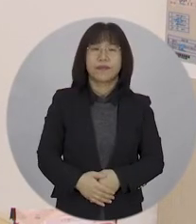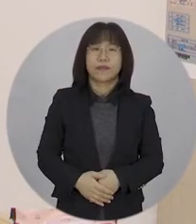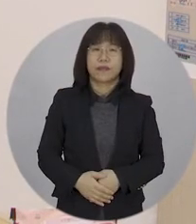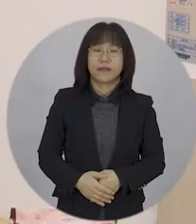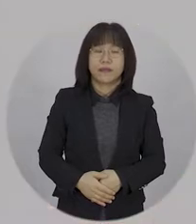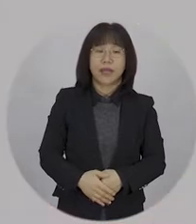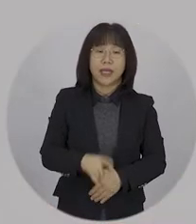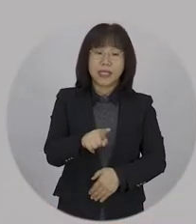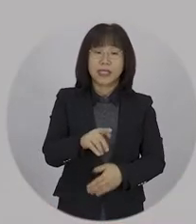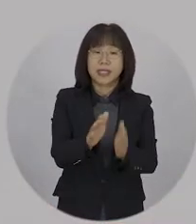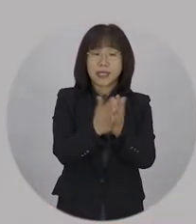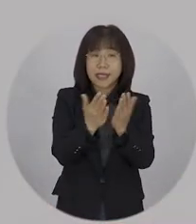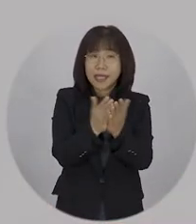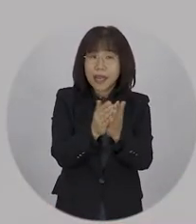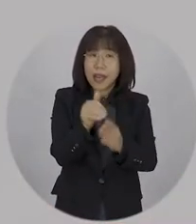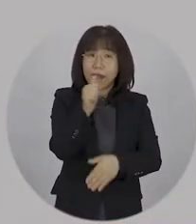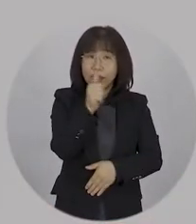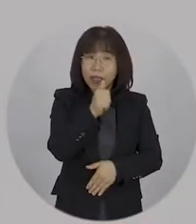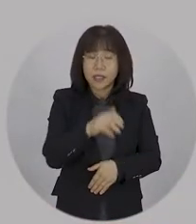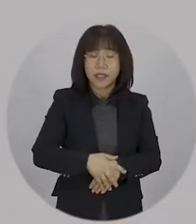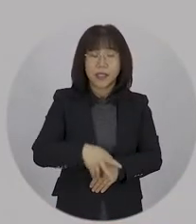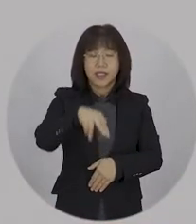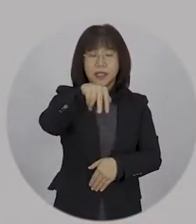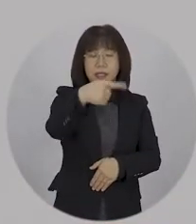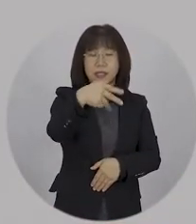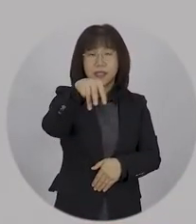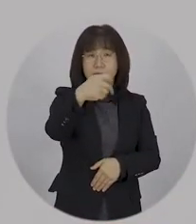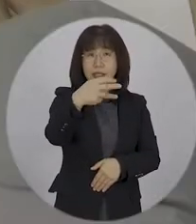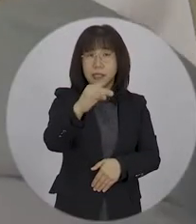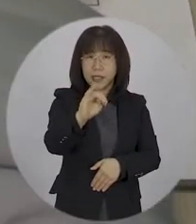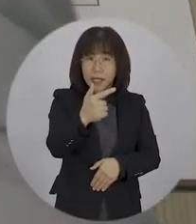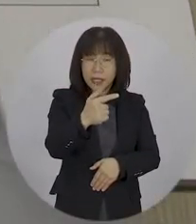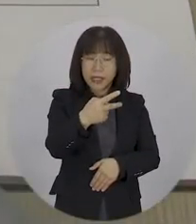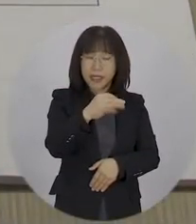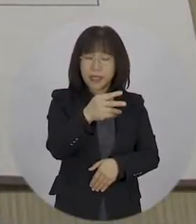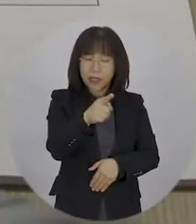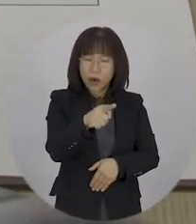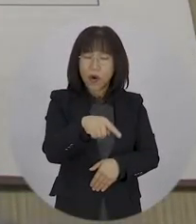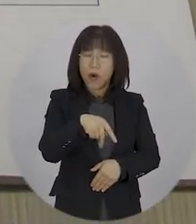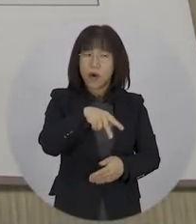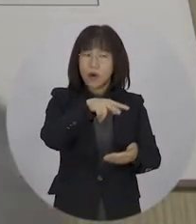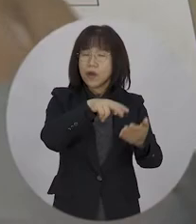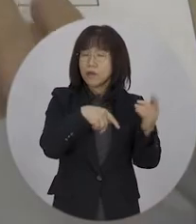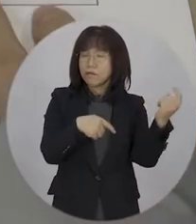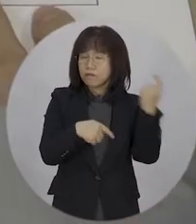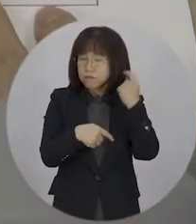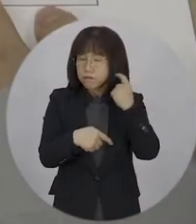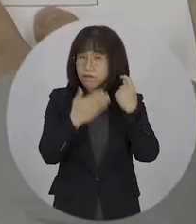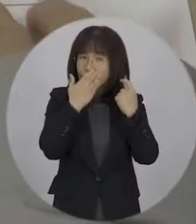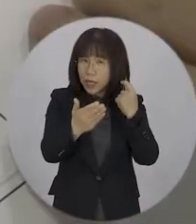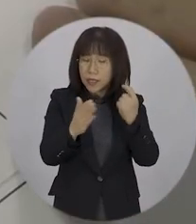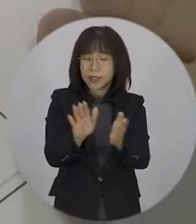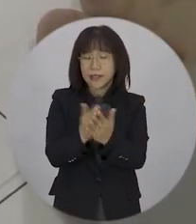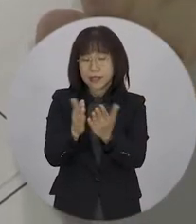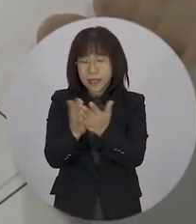기대됩니다. 한편 이번 매뉴얼은 스크린 리더로 읽을 수 있는 컴퓨터 파일과 책자 두 가지